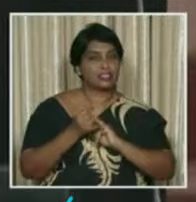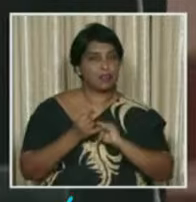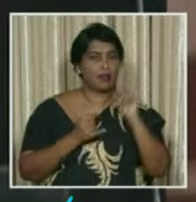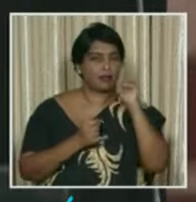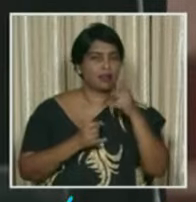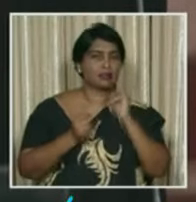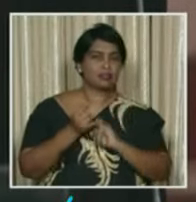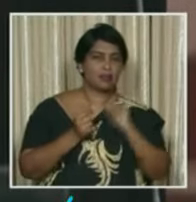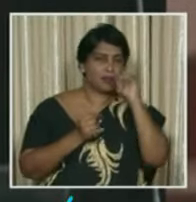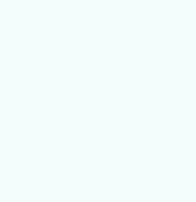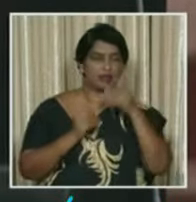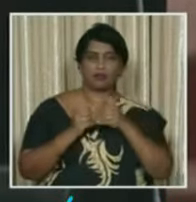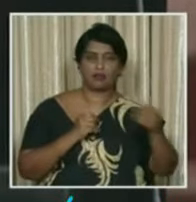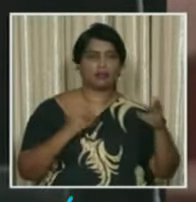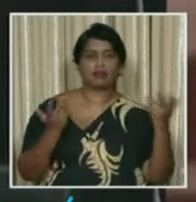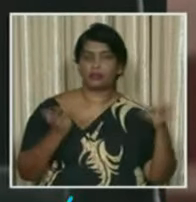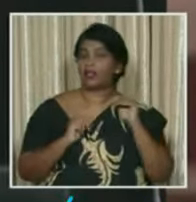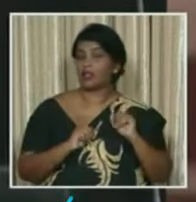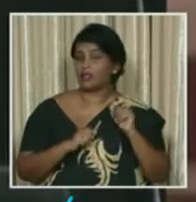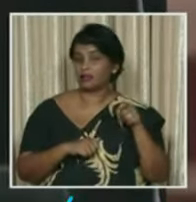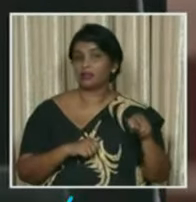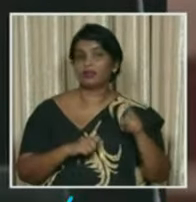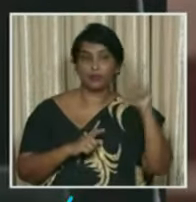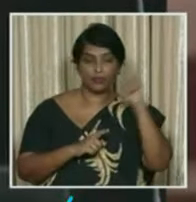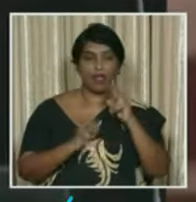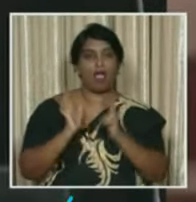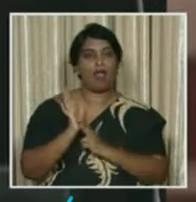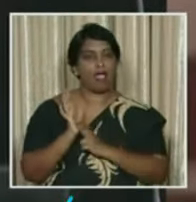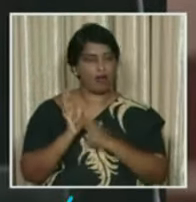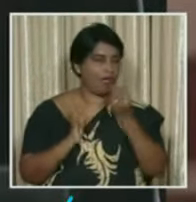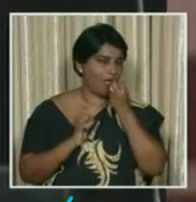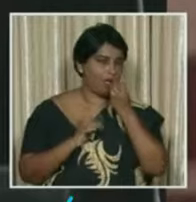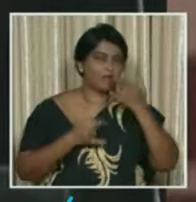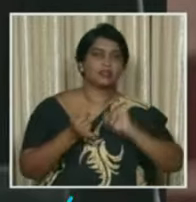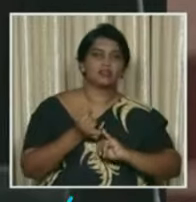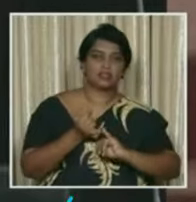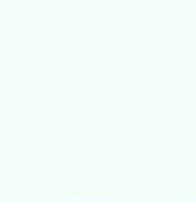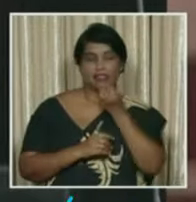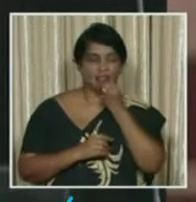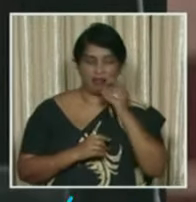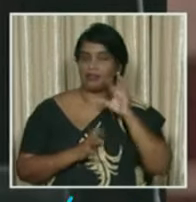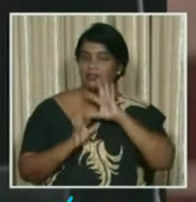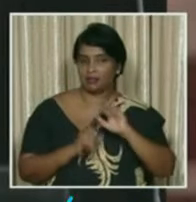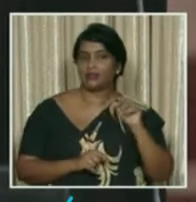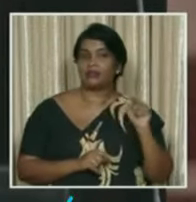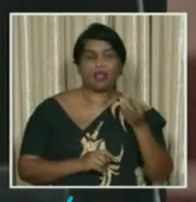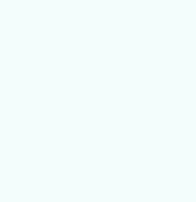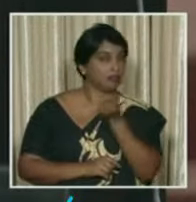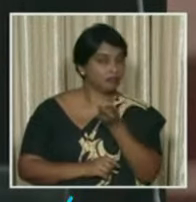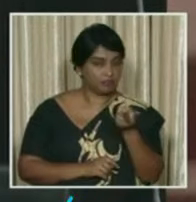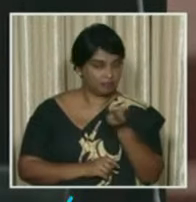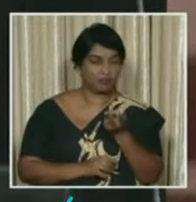ඉදර යනකම් වෙනද බොල්ට එන්නේ නැහැ. ඒ මොකද හේතුව ඉස්සෙල්ලම නාඩු වෙනවා, ඊළඟට සම්බ එනවා, ඊළඟට කීරි සම්බ එනවා. මේ සහල්